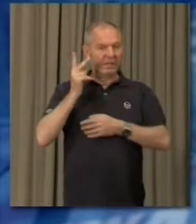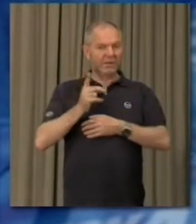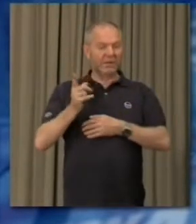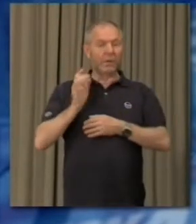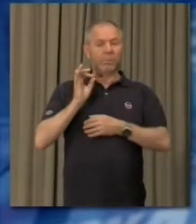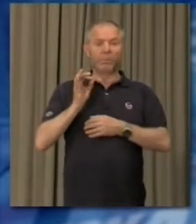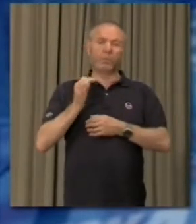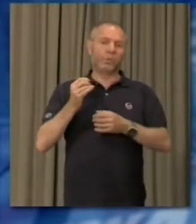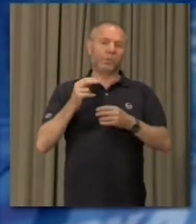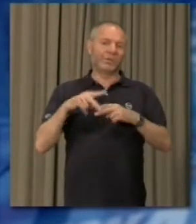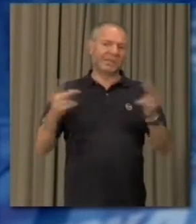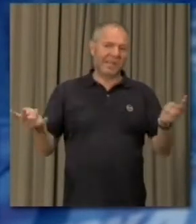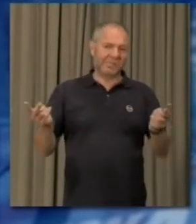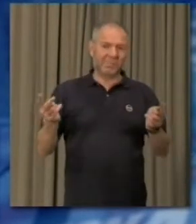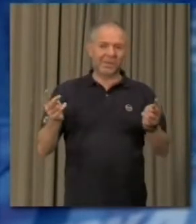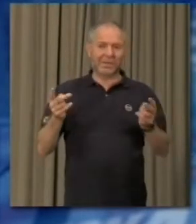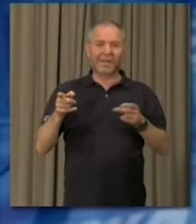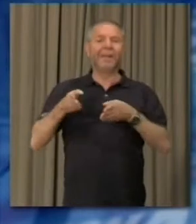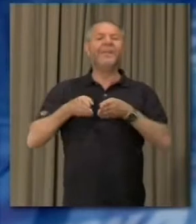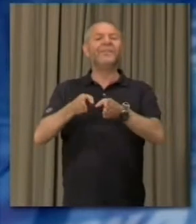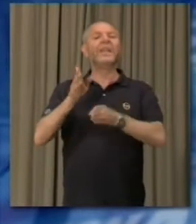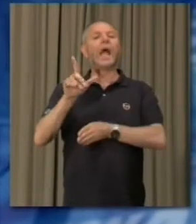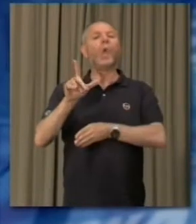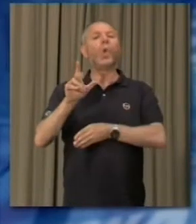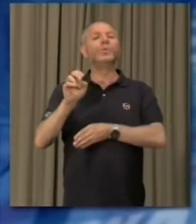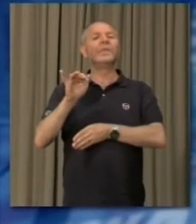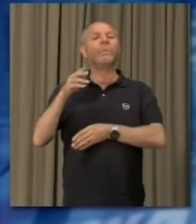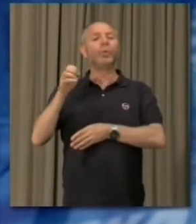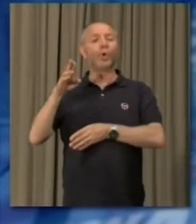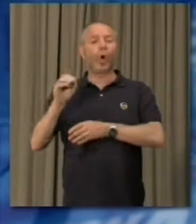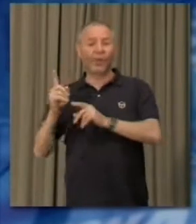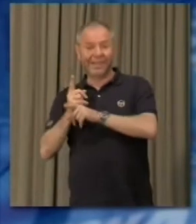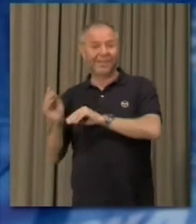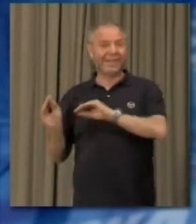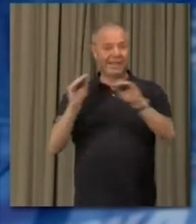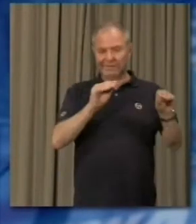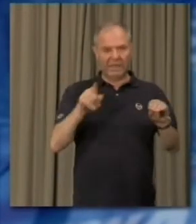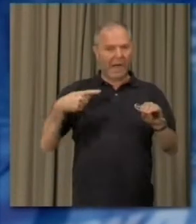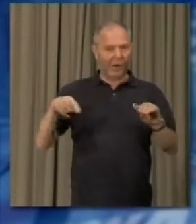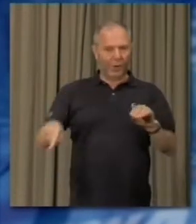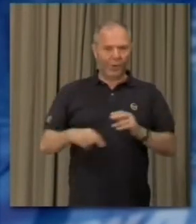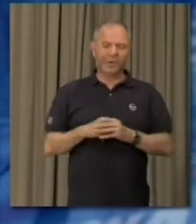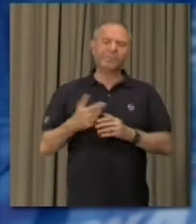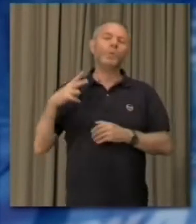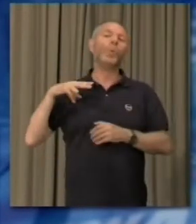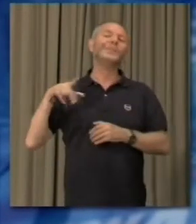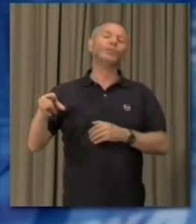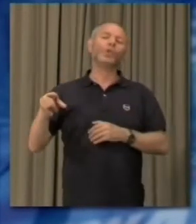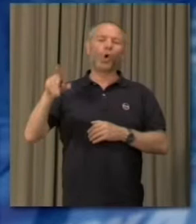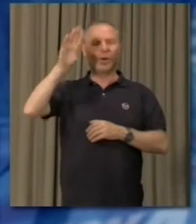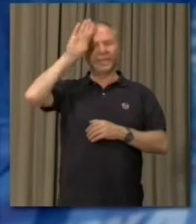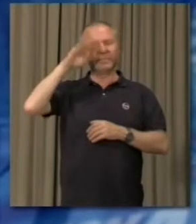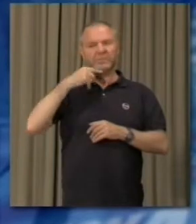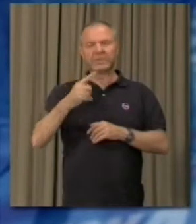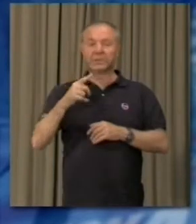negli uffici di Via Lussemburgo in attesa del trasferimento definitivo nella nuova sede a Madonna di Campagna. Il questore ha ricordato come il VCO sia una delle